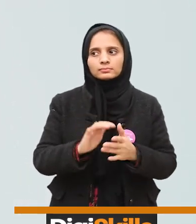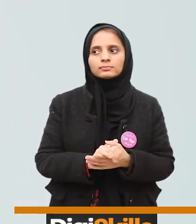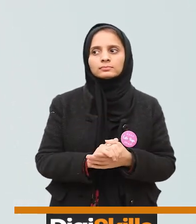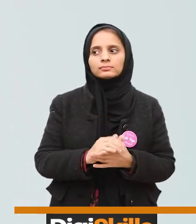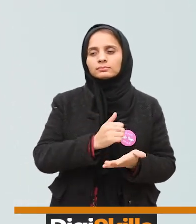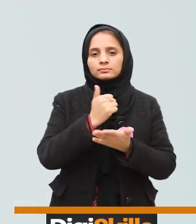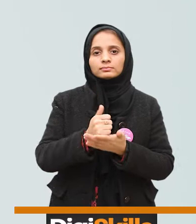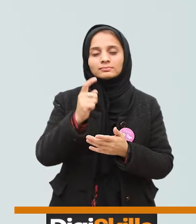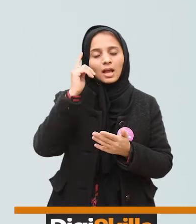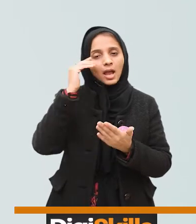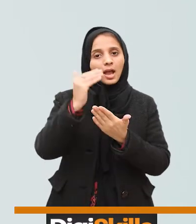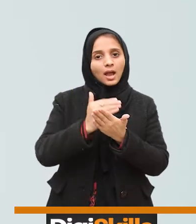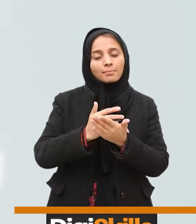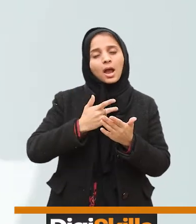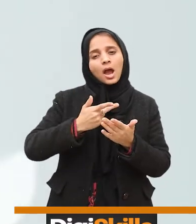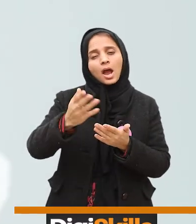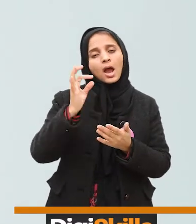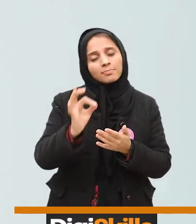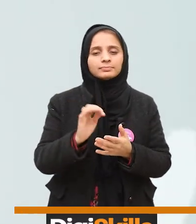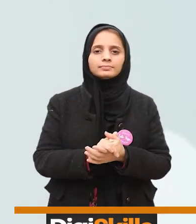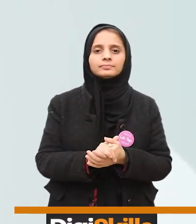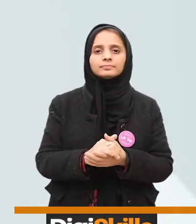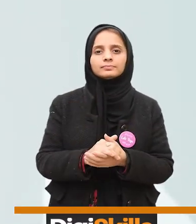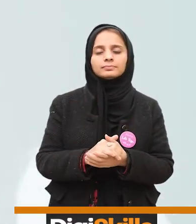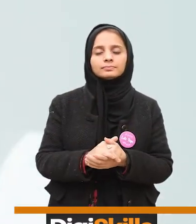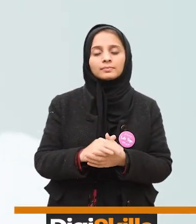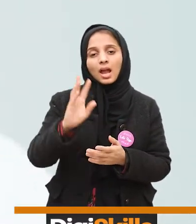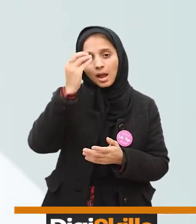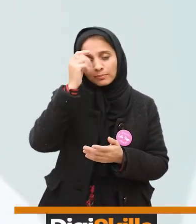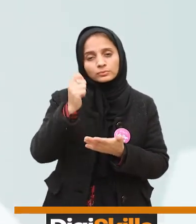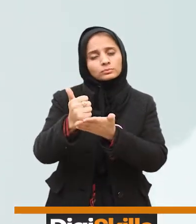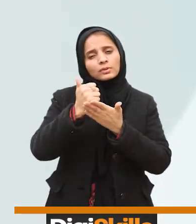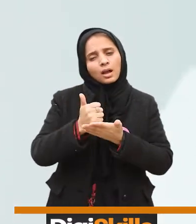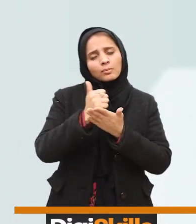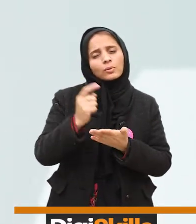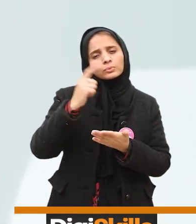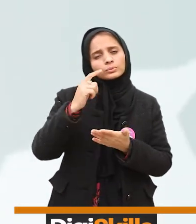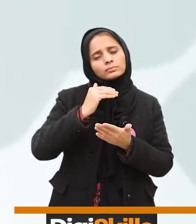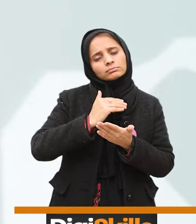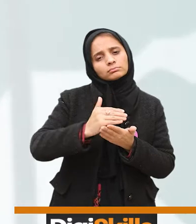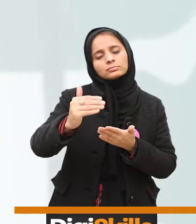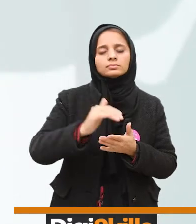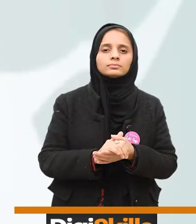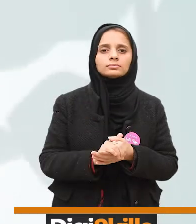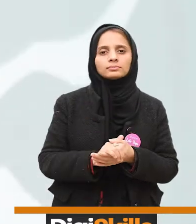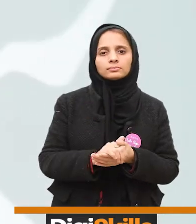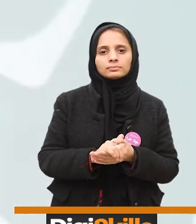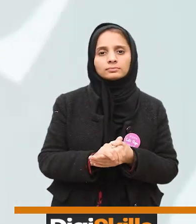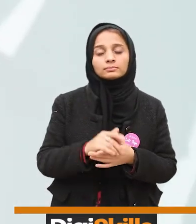ہیں کلائنٹ ریٹینشن، یعنی کہ ایگزسٹنگ کلائنٹ سے اس کا کام لینا،